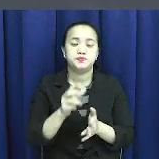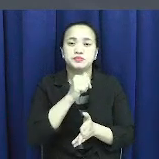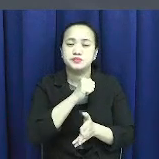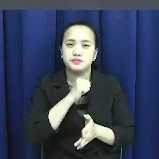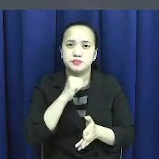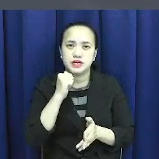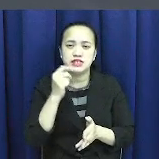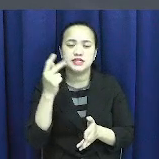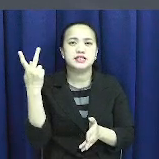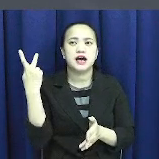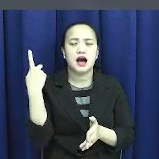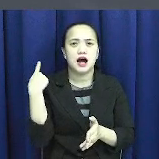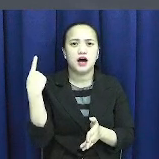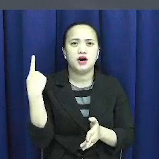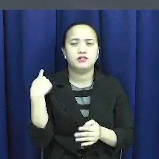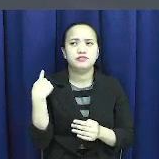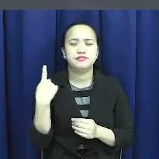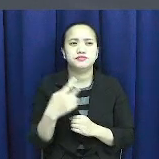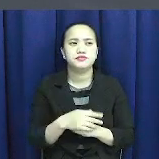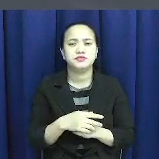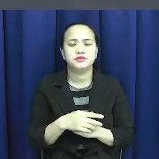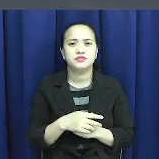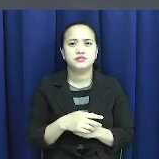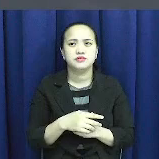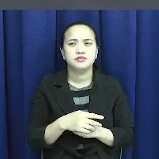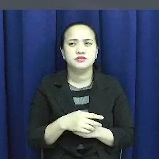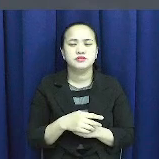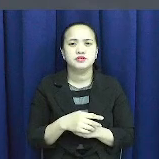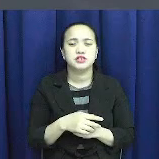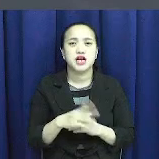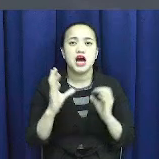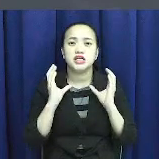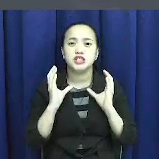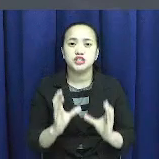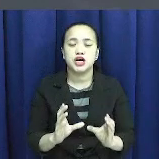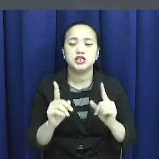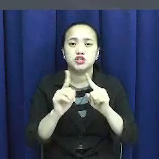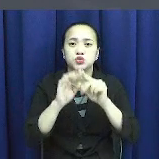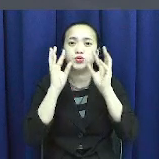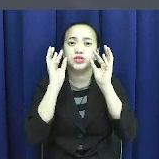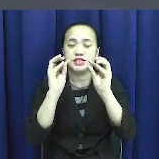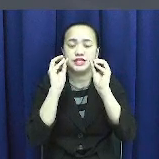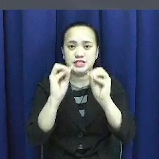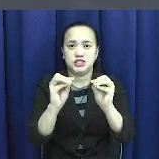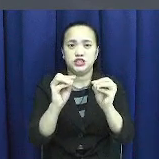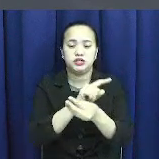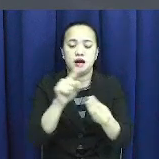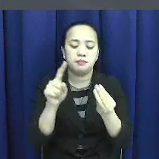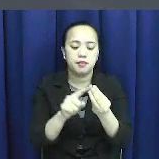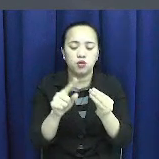ang meron pong task para magturo po ng law. Now, ayon po